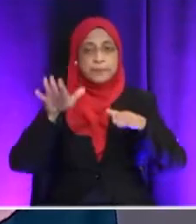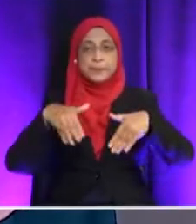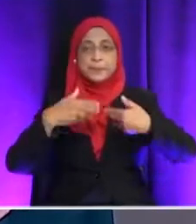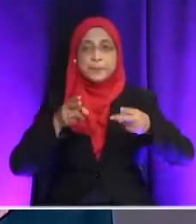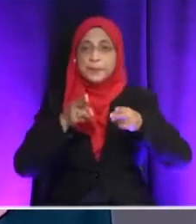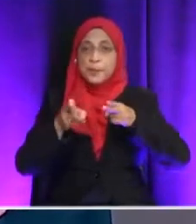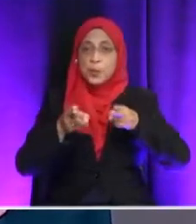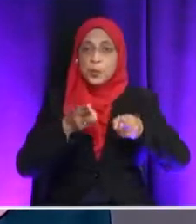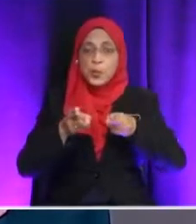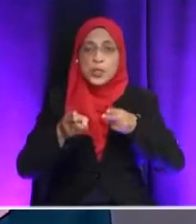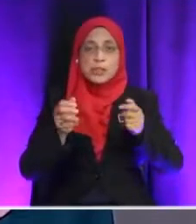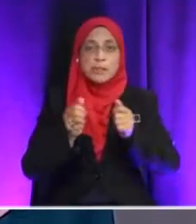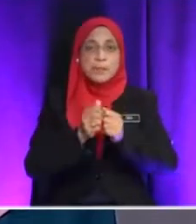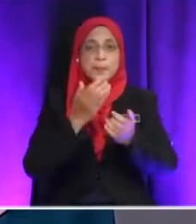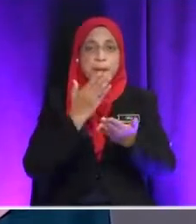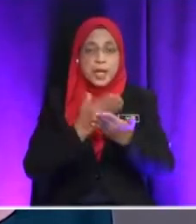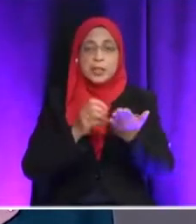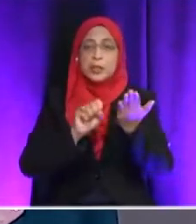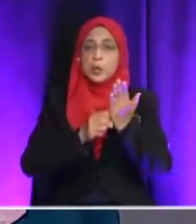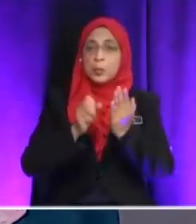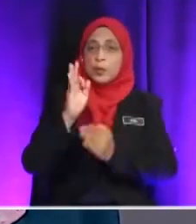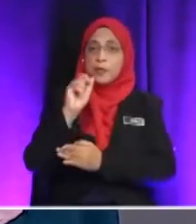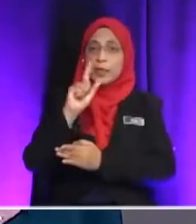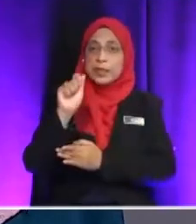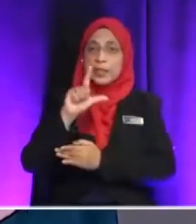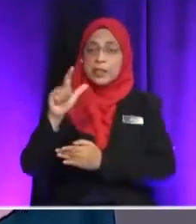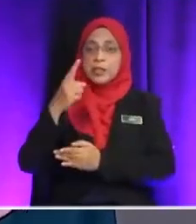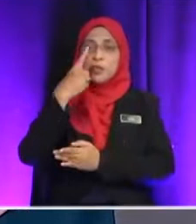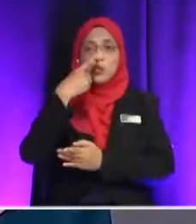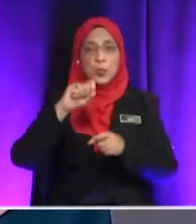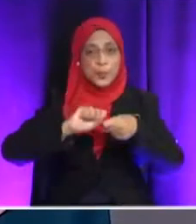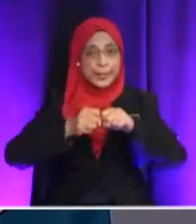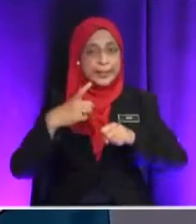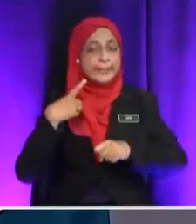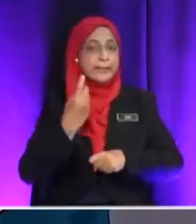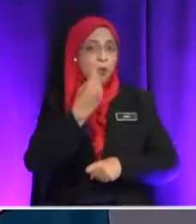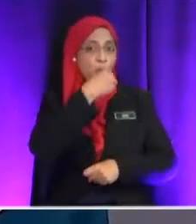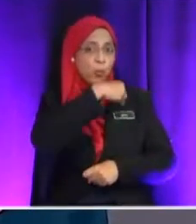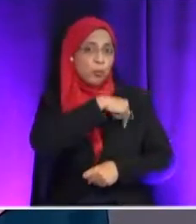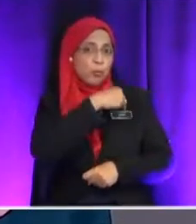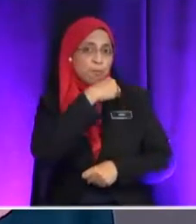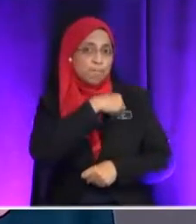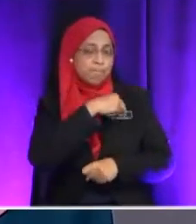Kita dapat berjalan dengan lancar Oke kita dapat untungnya lebihlah hidupnya kipas